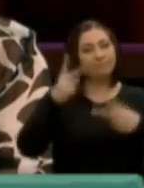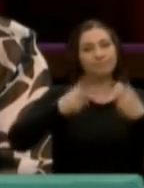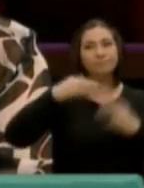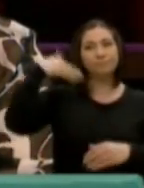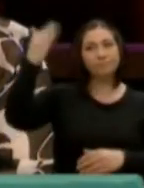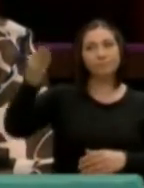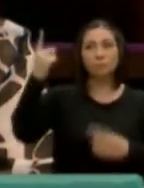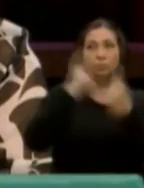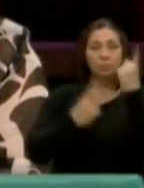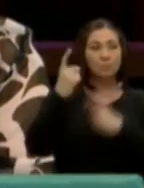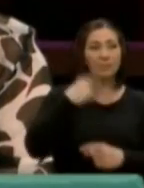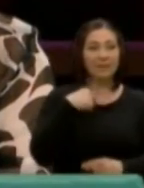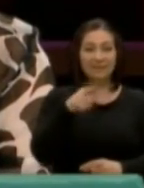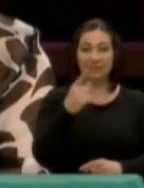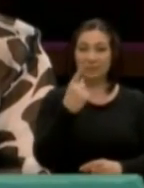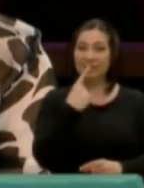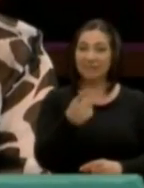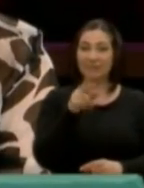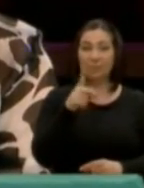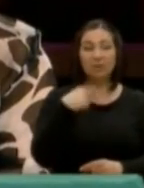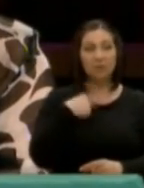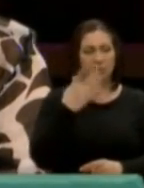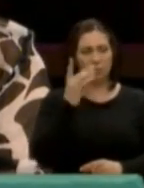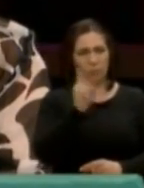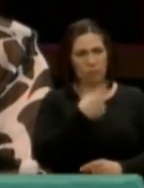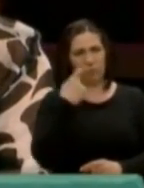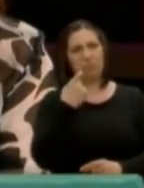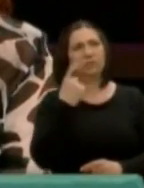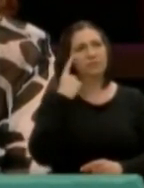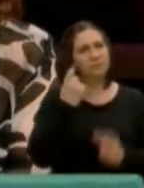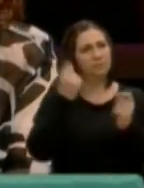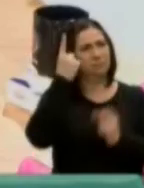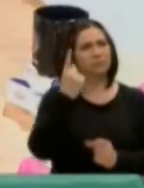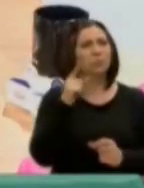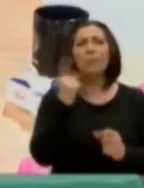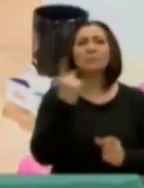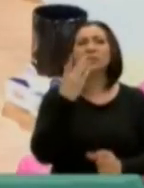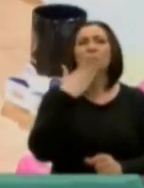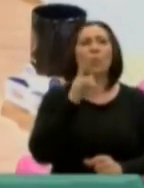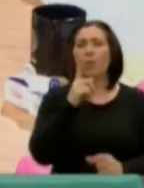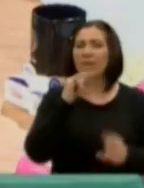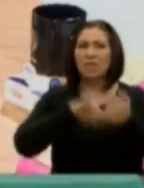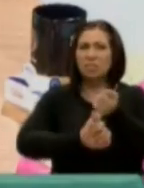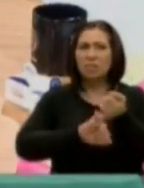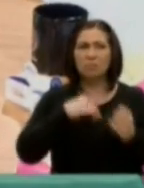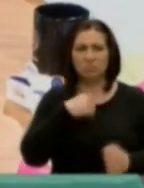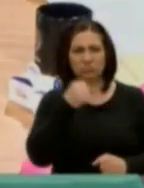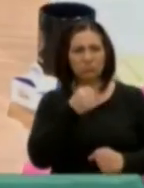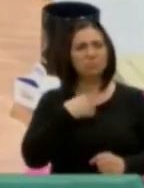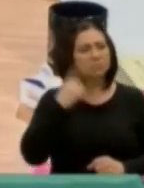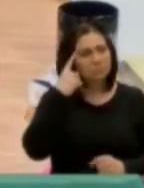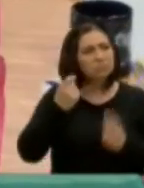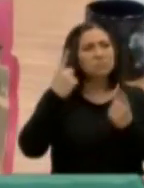özellikle gelen sorularda ve sizin dedeniz ve bunu keşfetmiş, icat etmiş diye sorular geliyor ki, böyle bir şey yok. Bu, böyle bir iddiamız yok. İcat değildir.